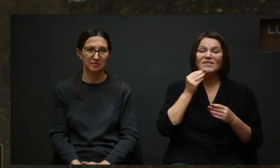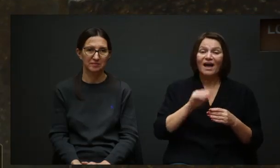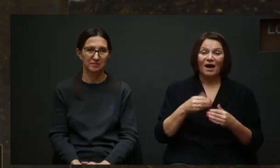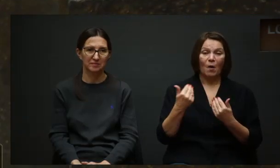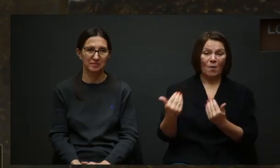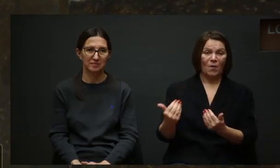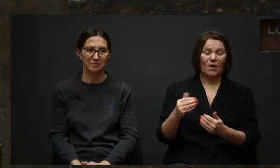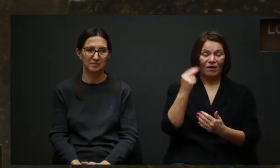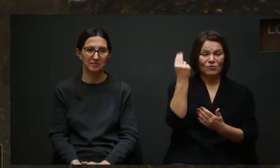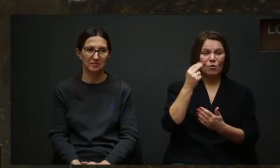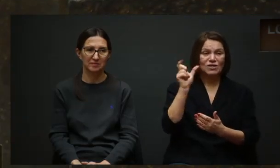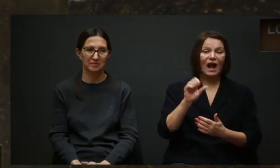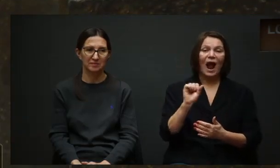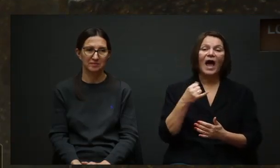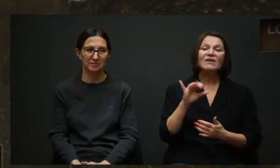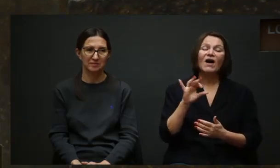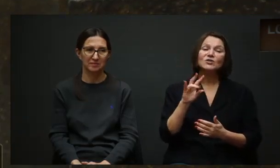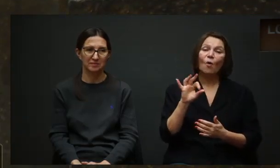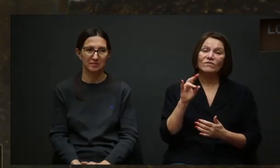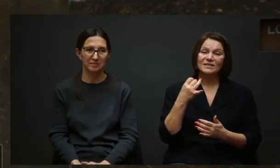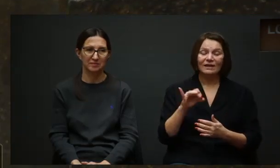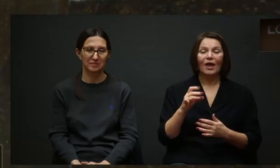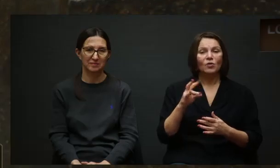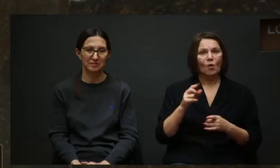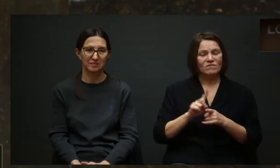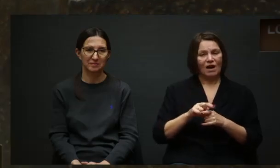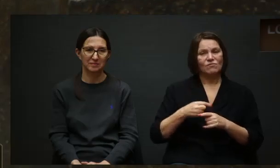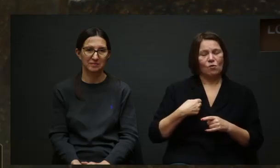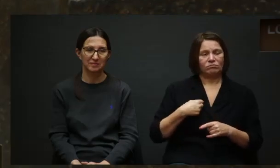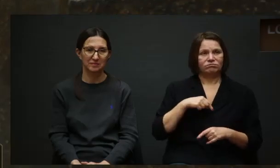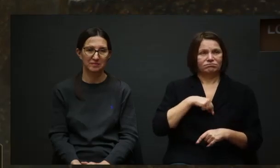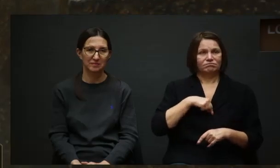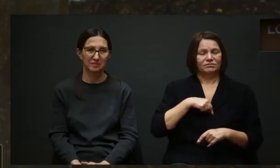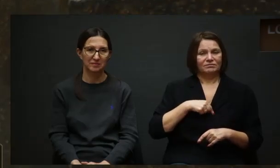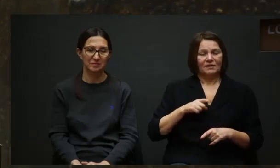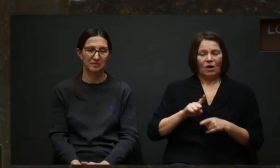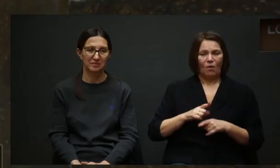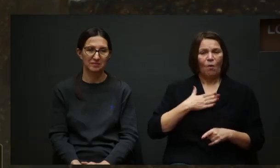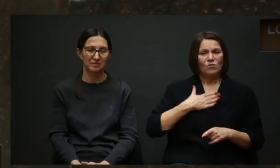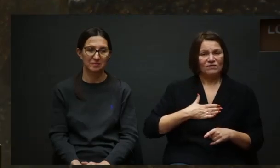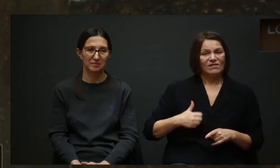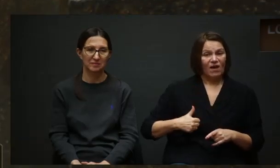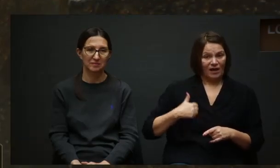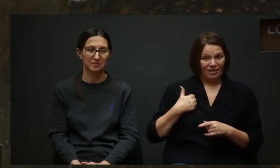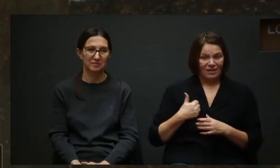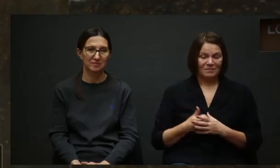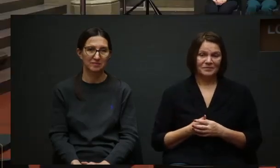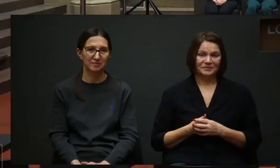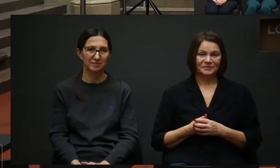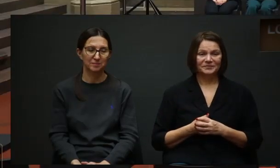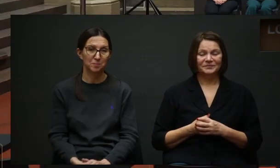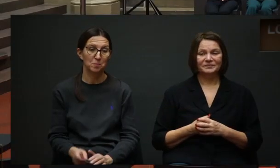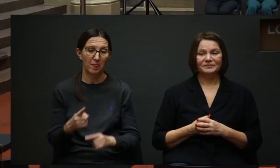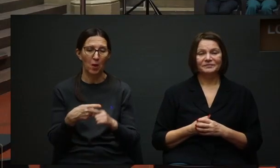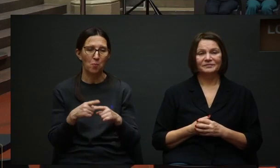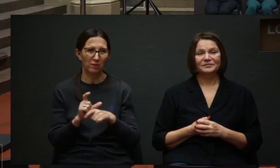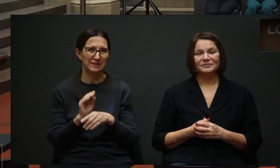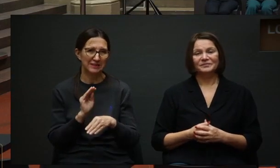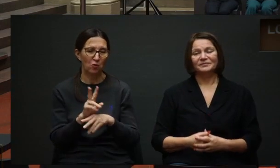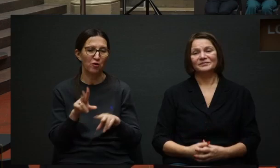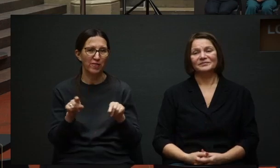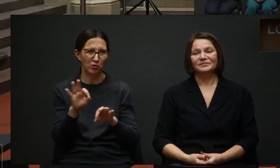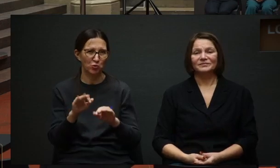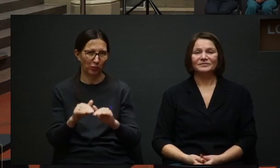все-таки какое-то испытываешь какое-то удовлетворение от этого странное. Полслова еще по поводу